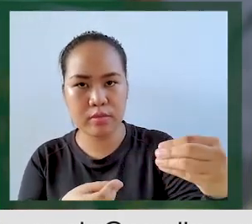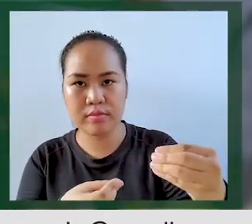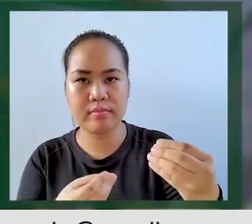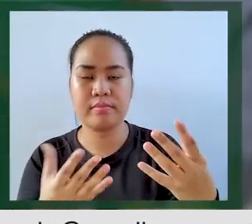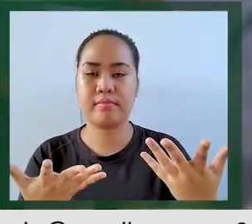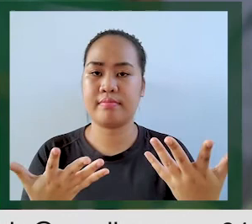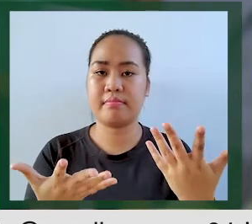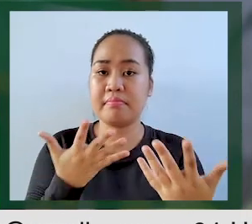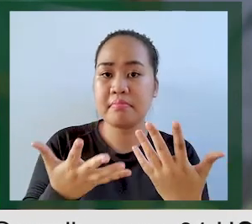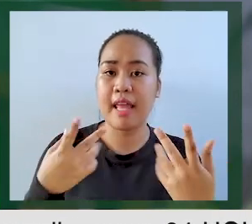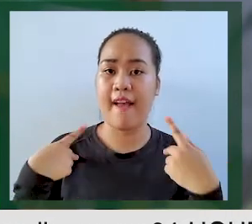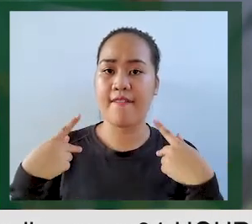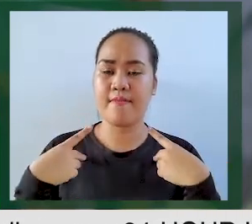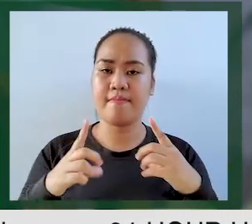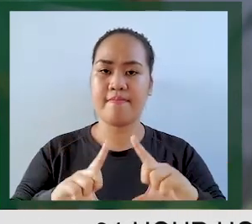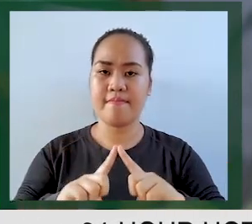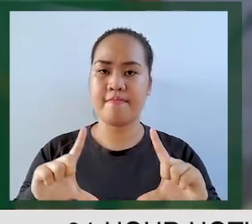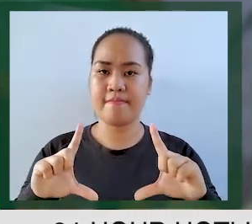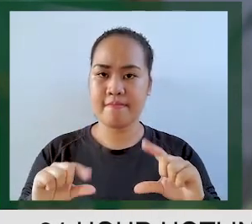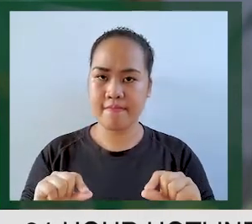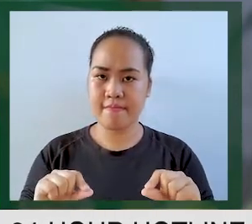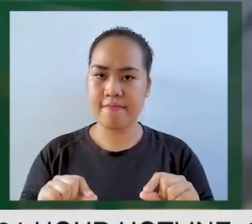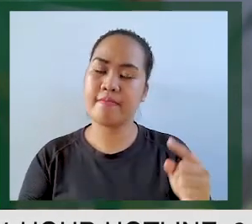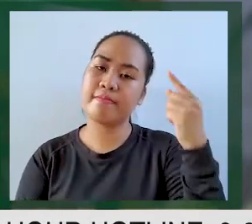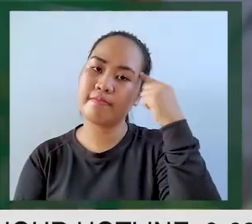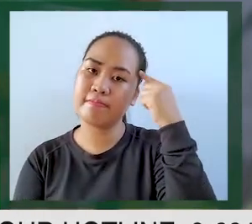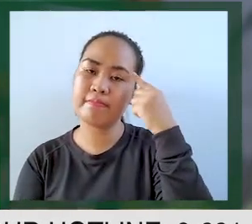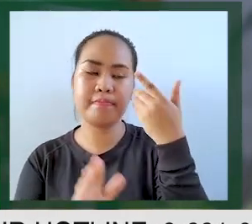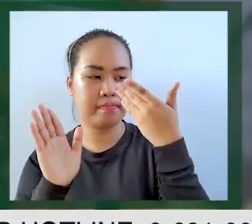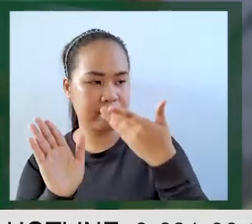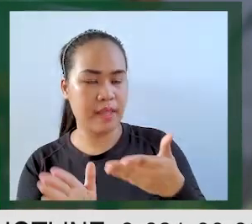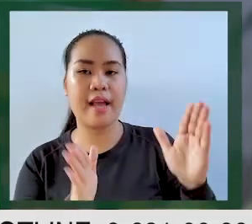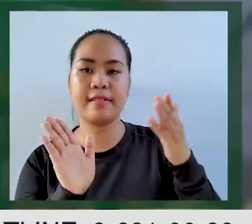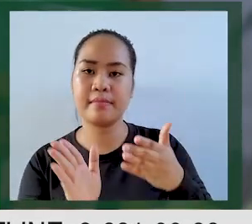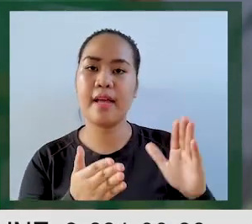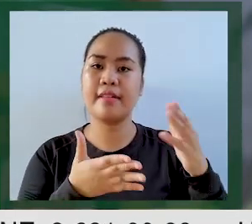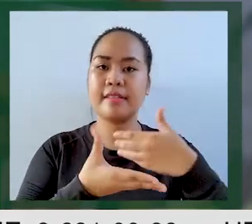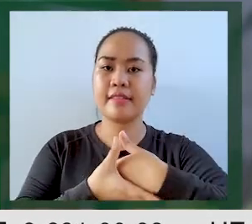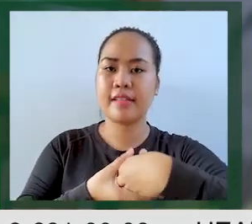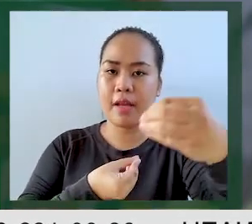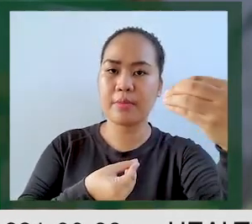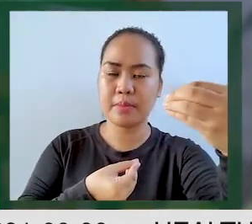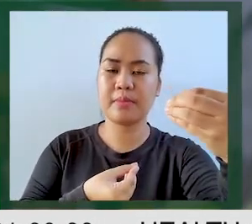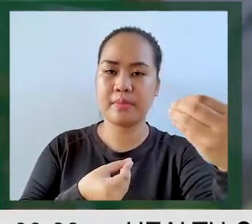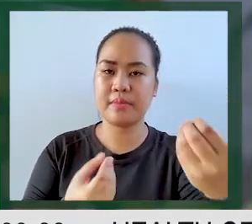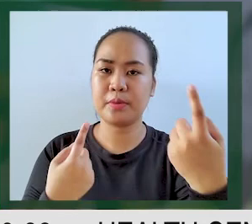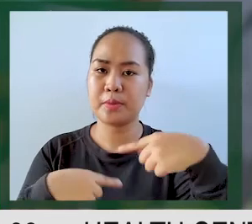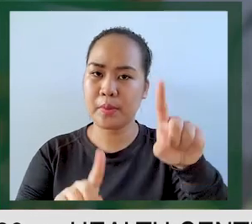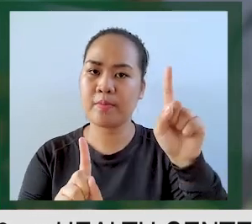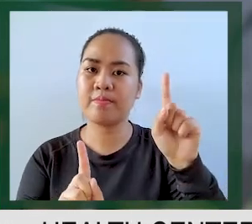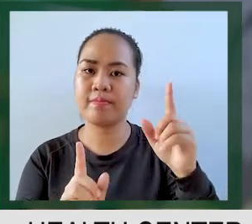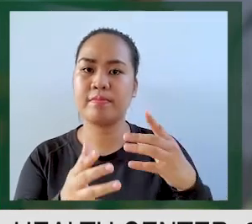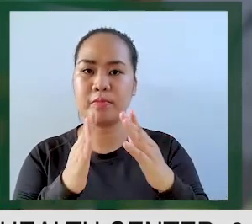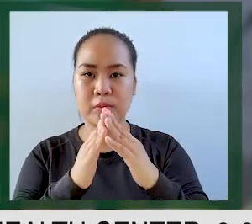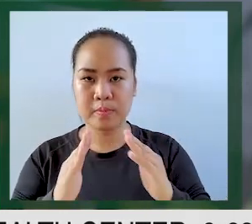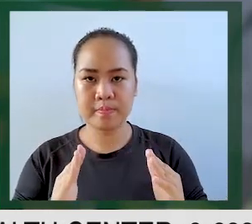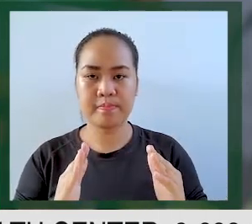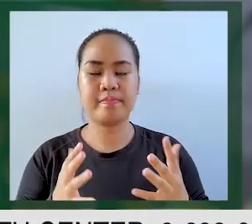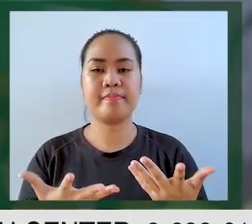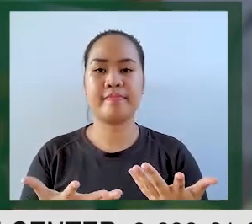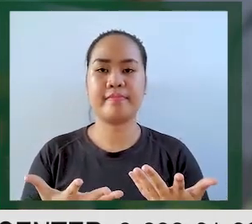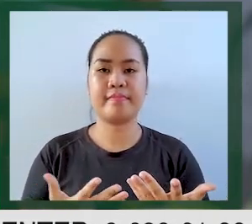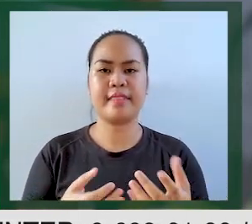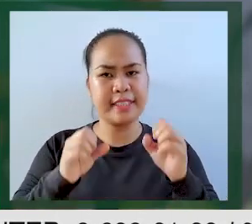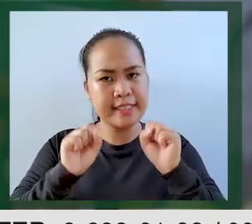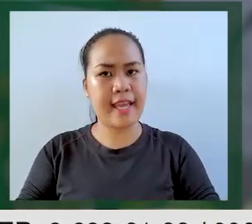labas, no? So even though we have the quarantine pass, let's plan our trips outside of our homes well, no? Kung